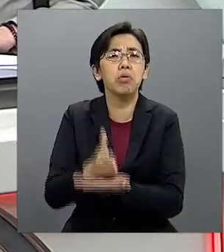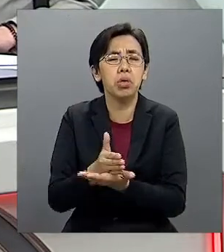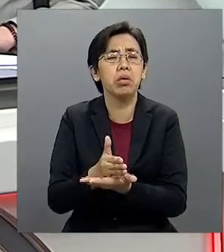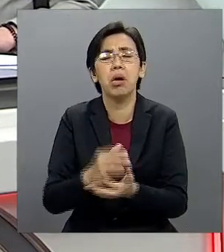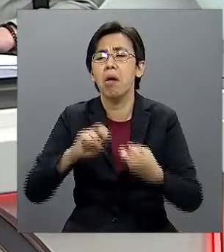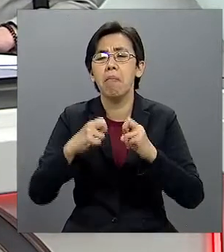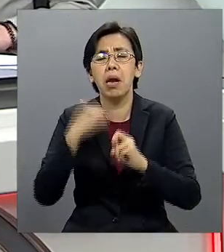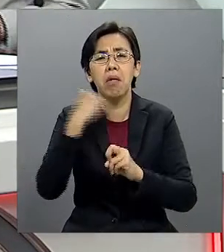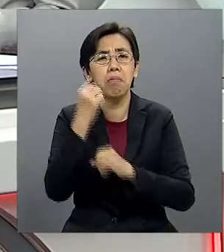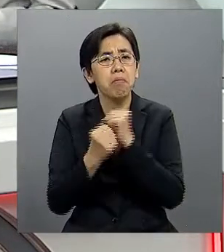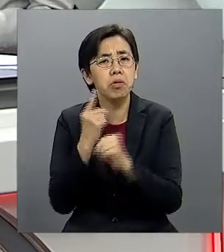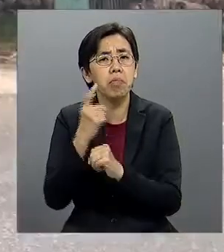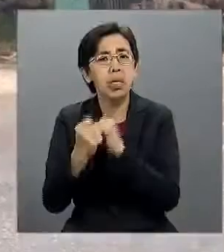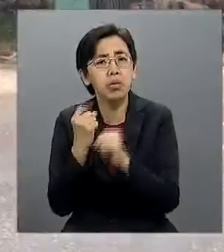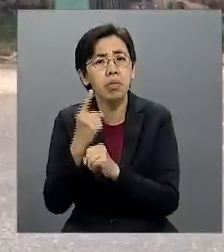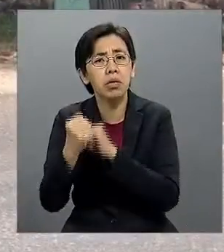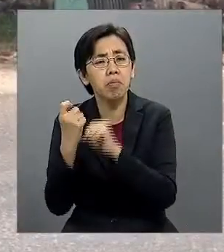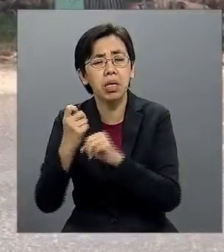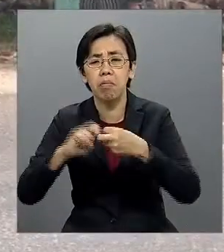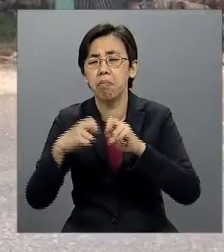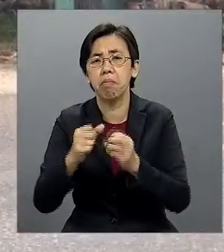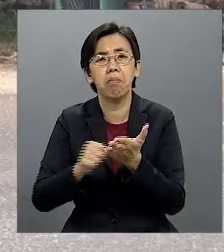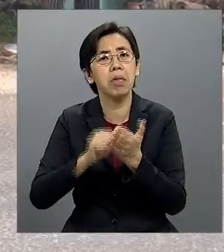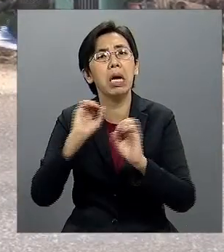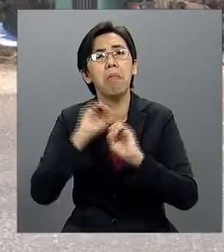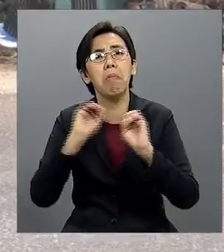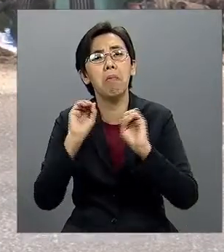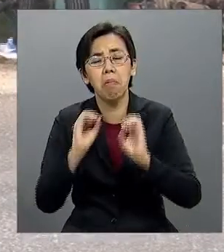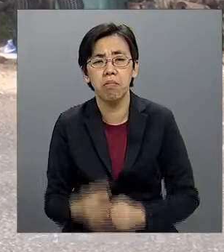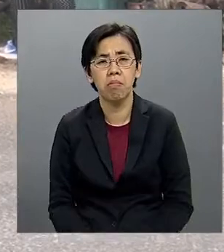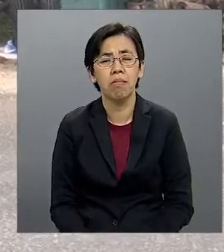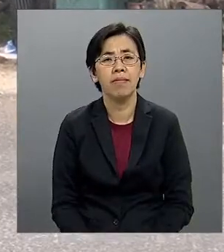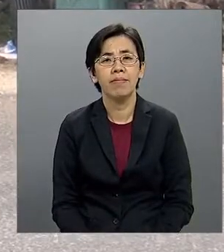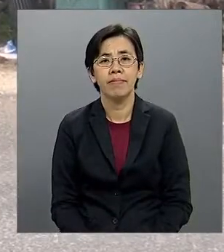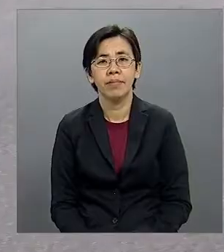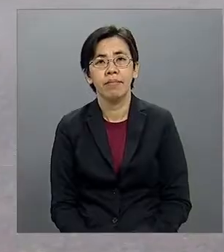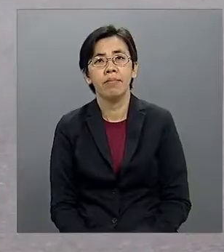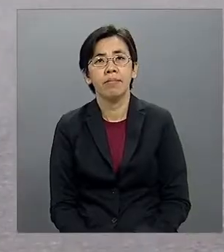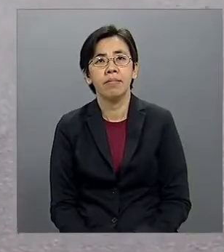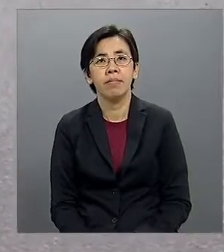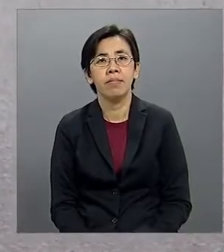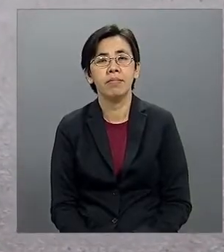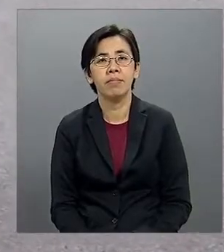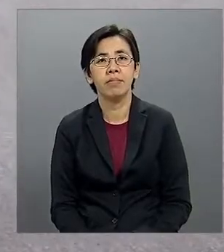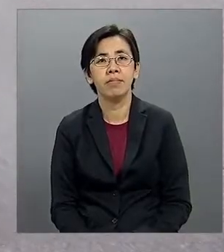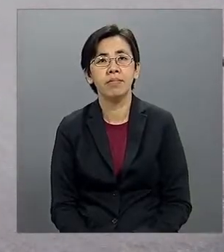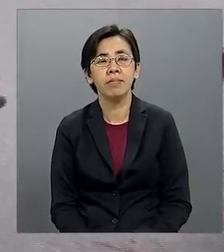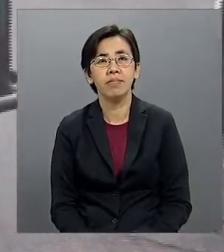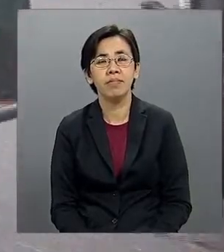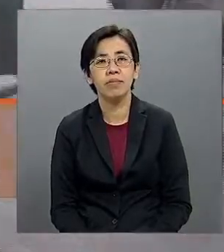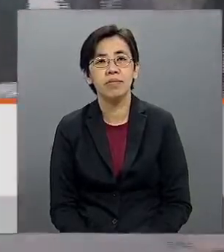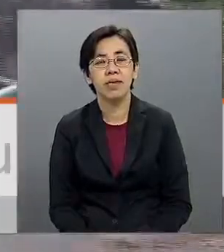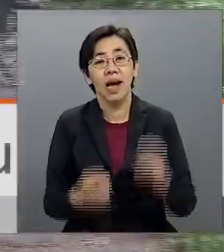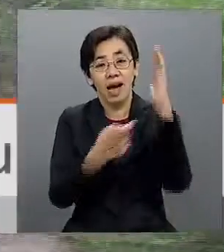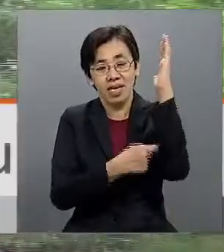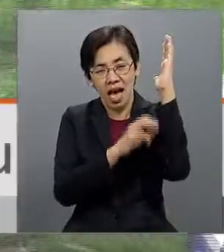แต่ว่าไม่เคยมีการแก้ไขครับสถานการณ์ราคาน้ำยางสดในจังหวัดสงขลาระยะ